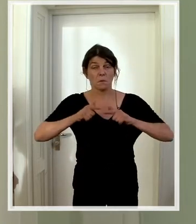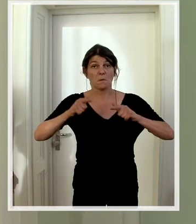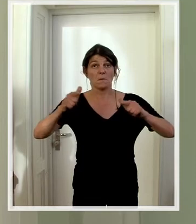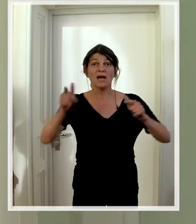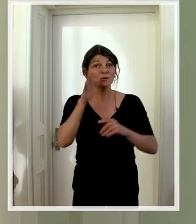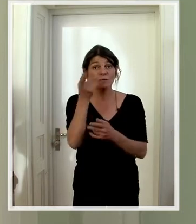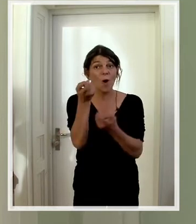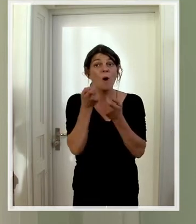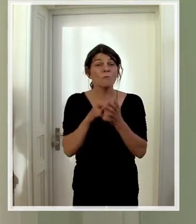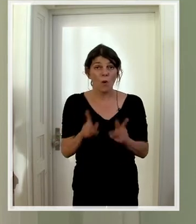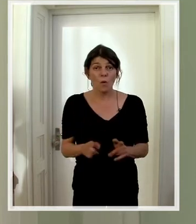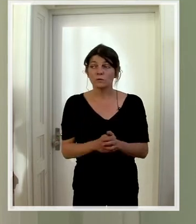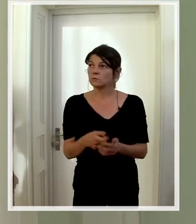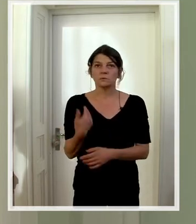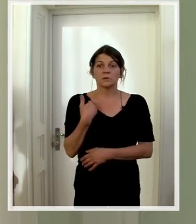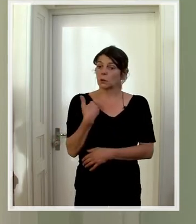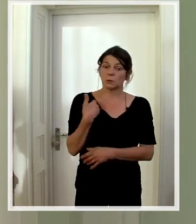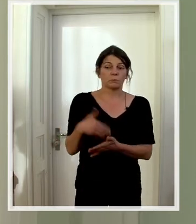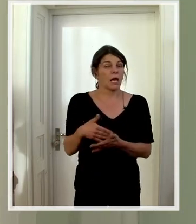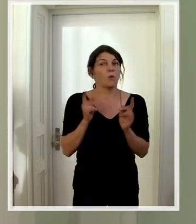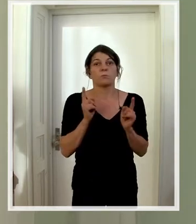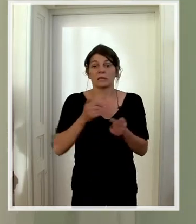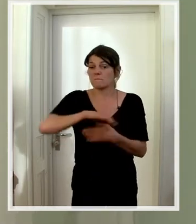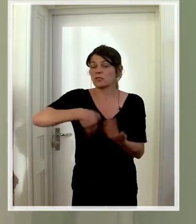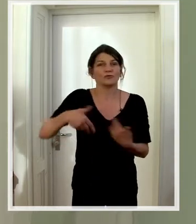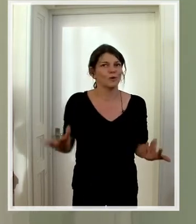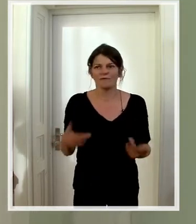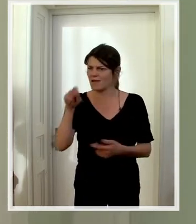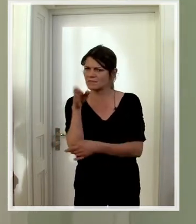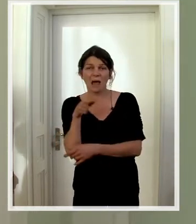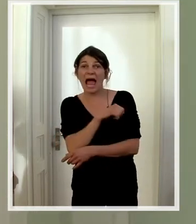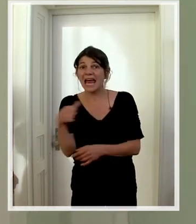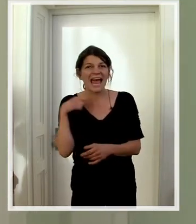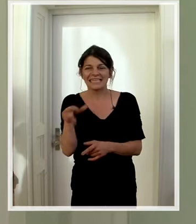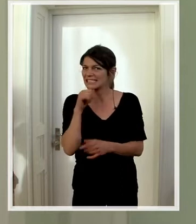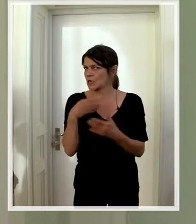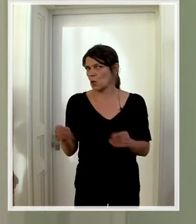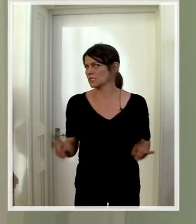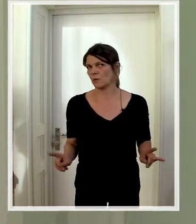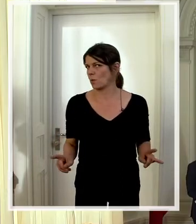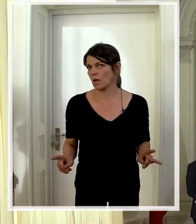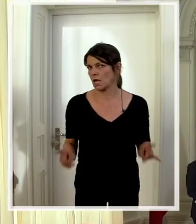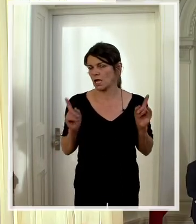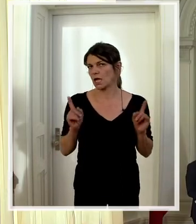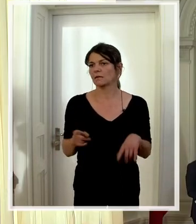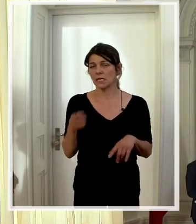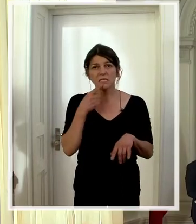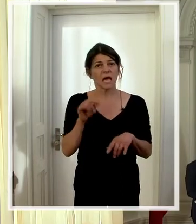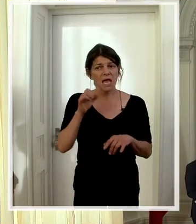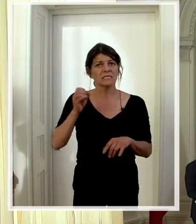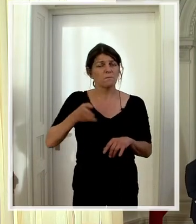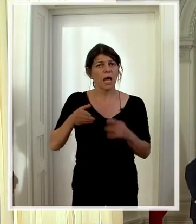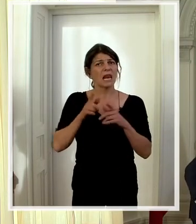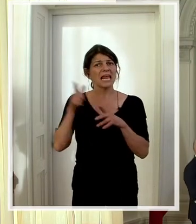würden, sind wir zwangsläufig darauf angewiesen, dass wir einen Mix herbringen. Die S-Bahn alleine würde es nicht lösen, da gebe ich allen recht. Das habe ich angesprochen, aber S-Bahn Liechtenstein ist, glaube ich, für